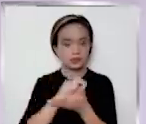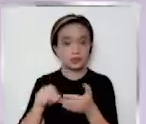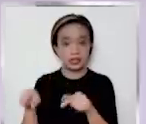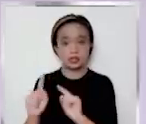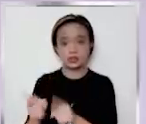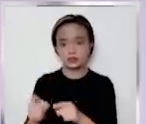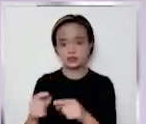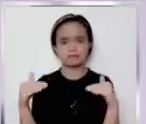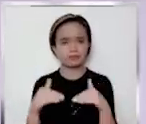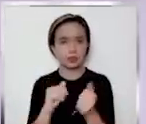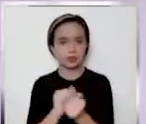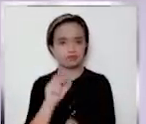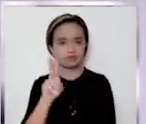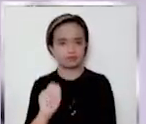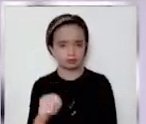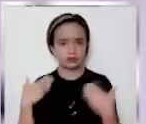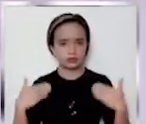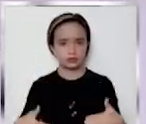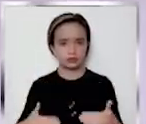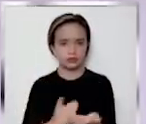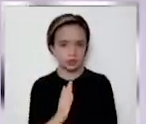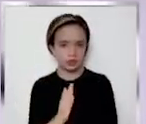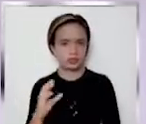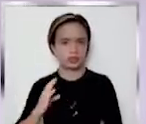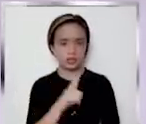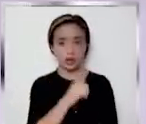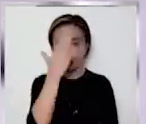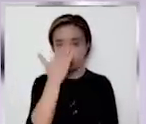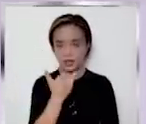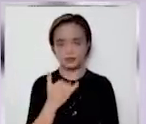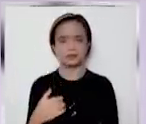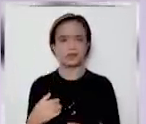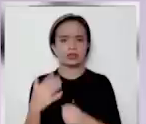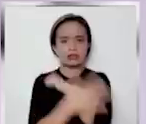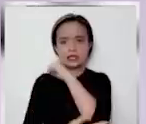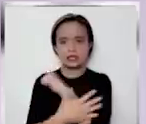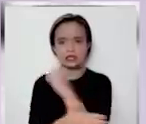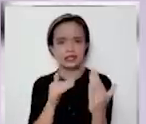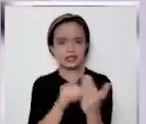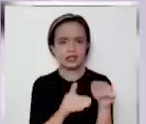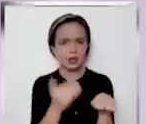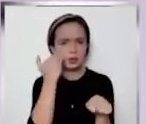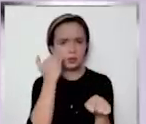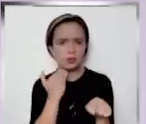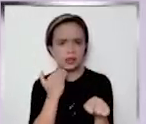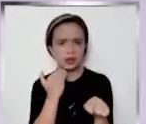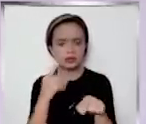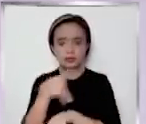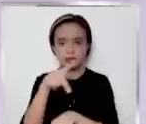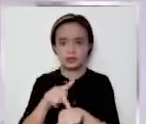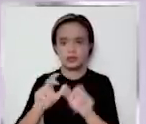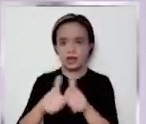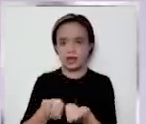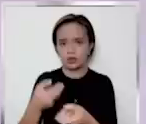Council. Sa gitna niya ng puna ng mga bansang miyembro nito na kulang ang pangangalaga ng Pilipinas sa mga